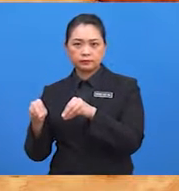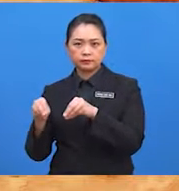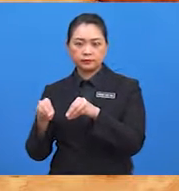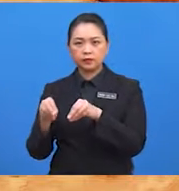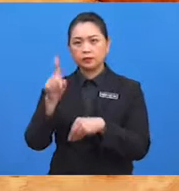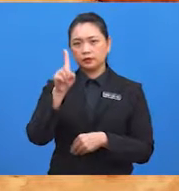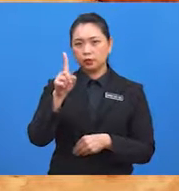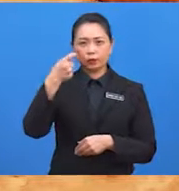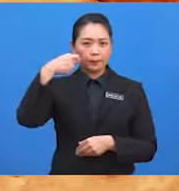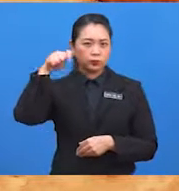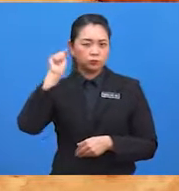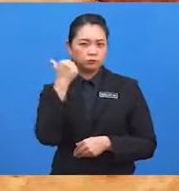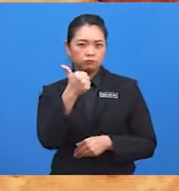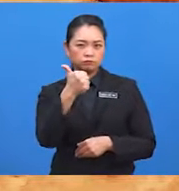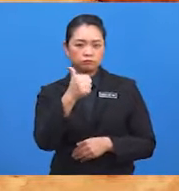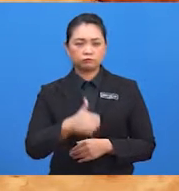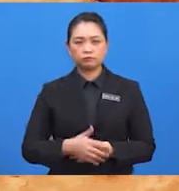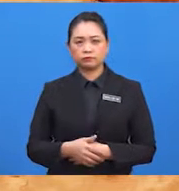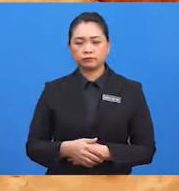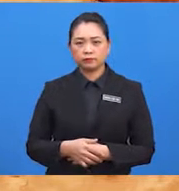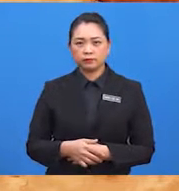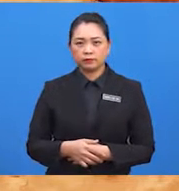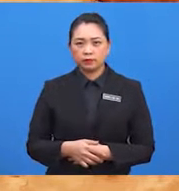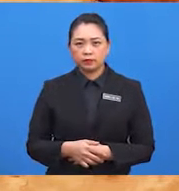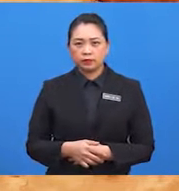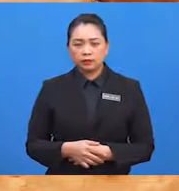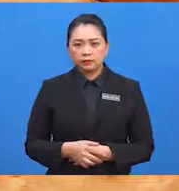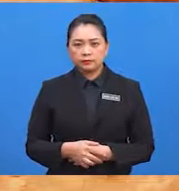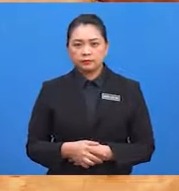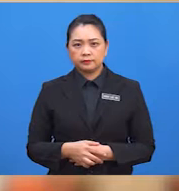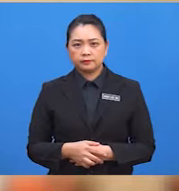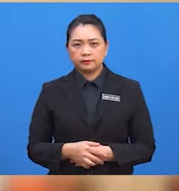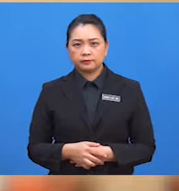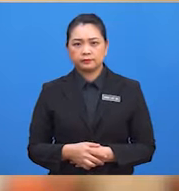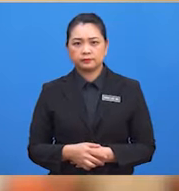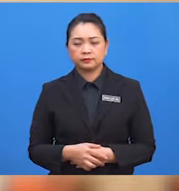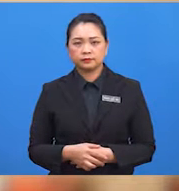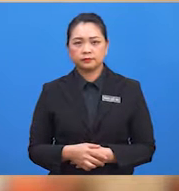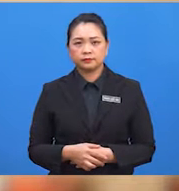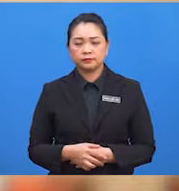lagi tamadun yang hebat yang terawal di dunia ini, iaitu tamadun Indus.